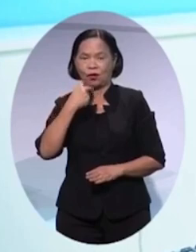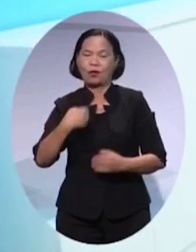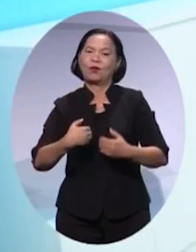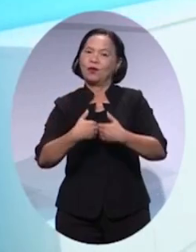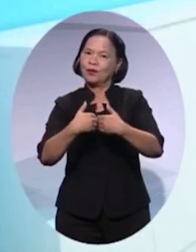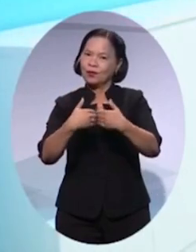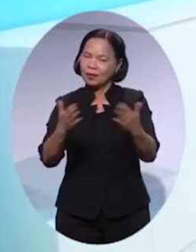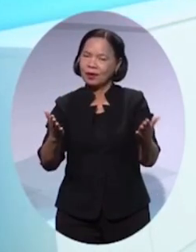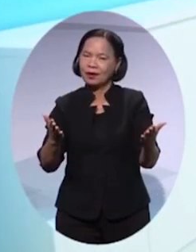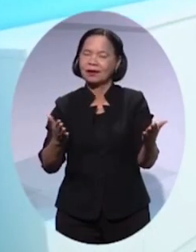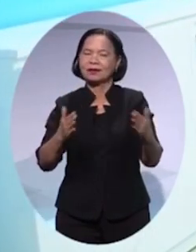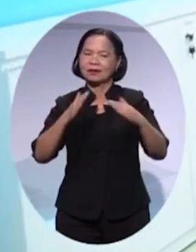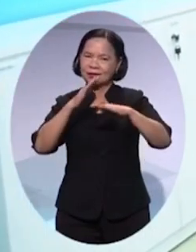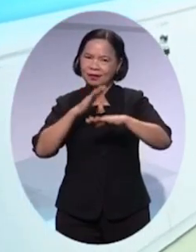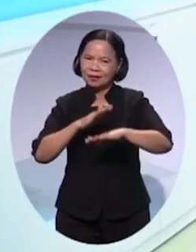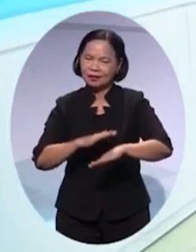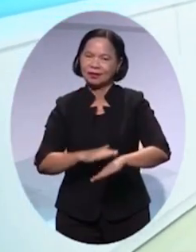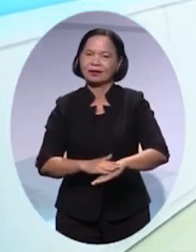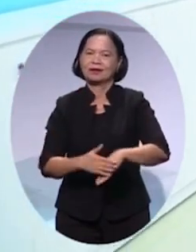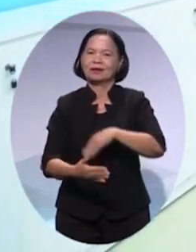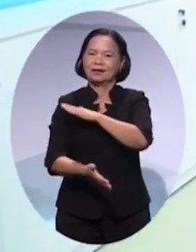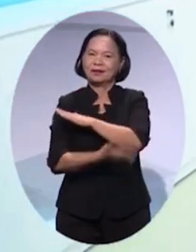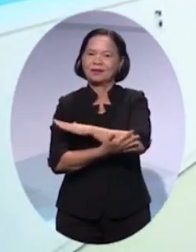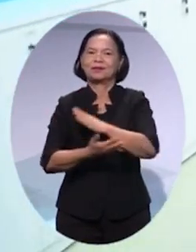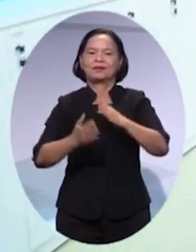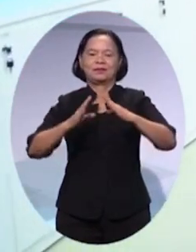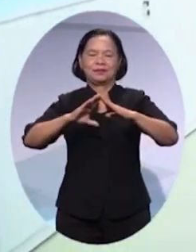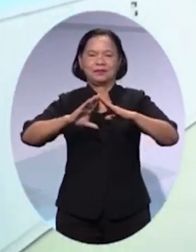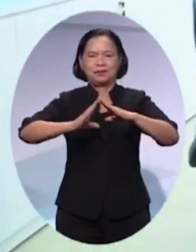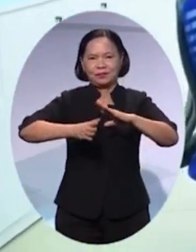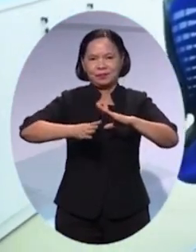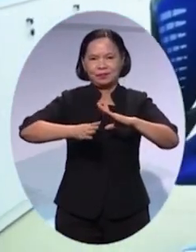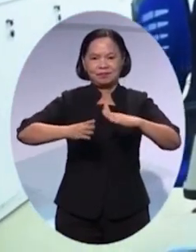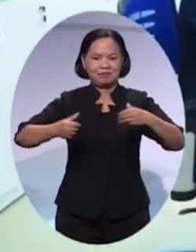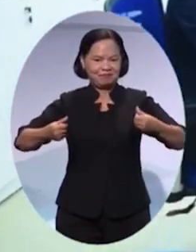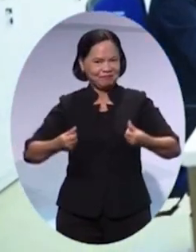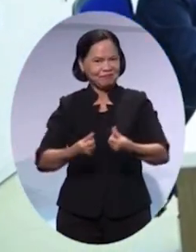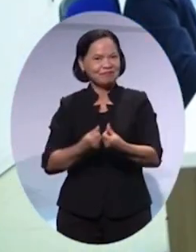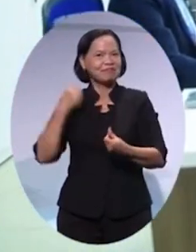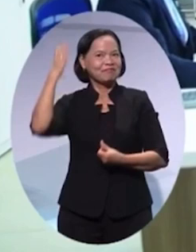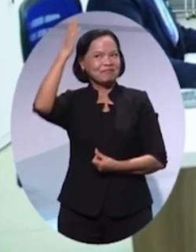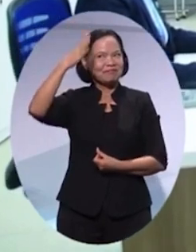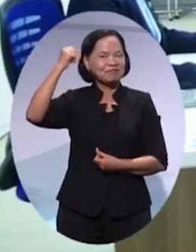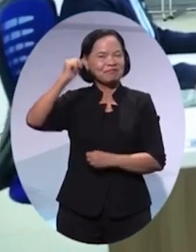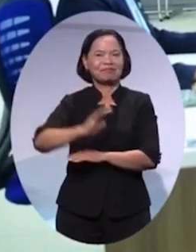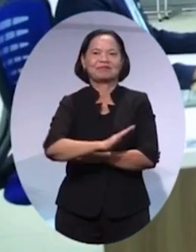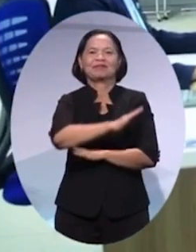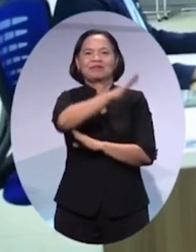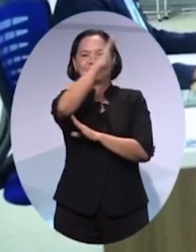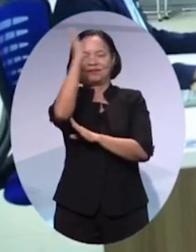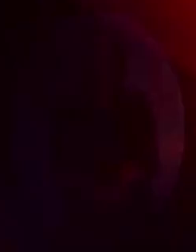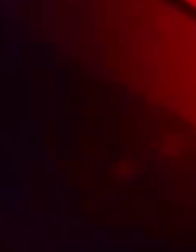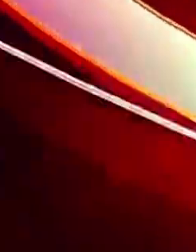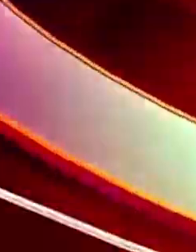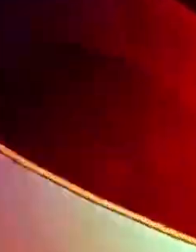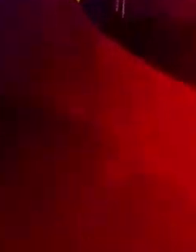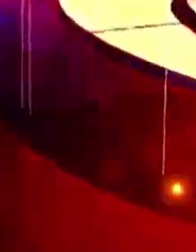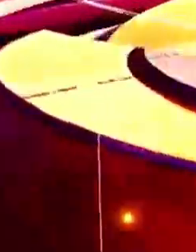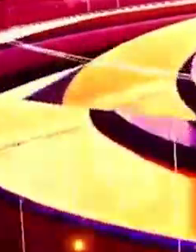có kết quả các giải pháp đồng hành, hỗ trợ doanh nghiệp, góp phần quan trọng thúc đẩy phát triển kinh tế, xã hội, đất nước.